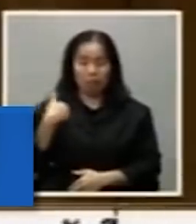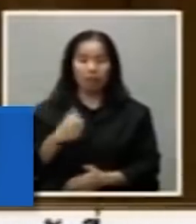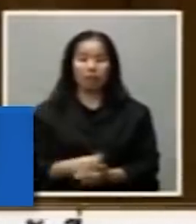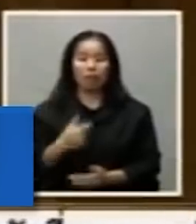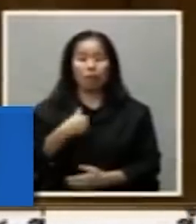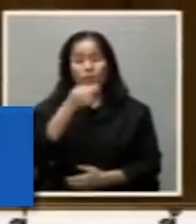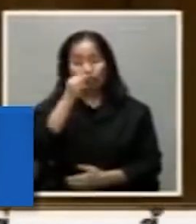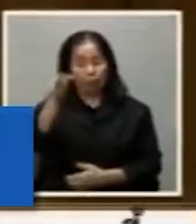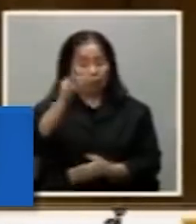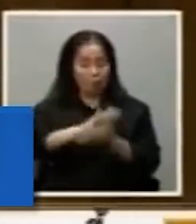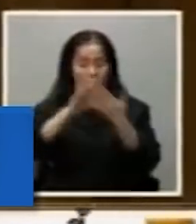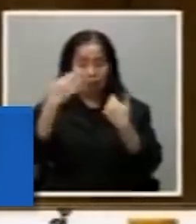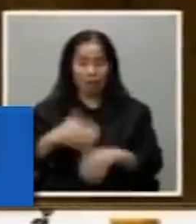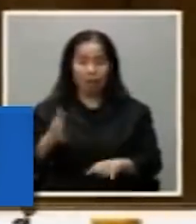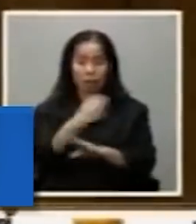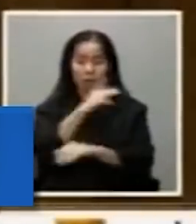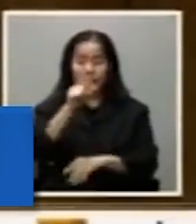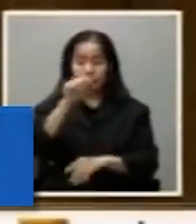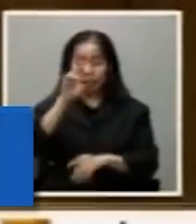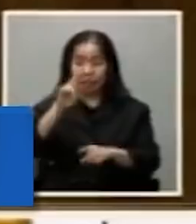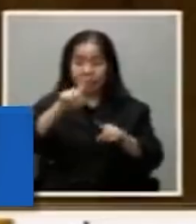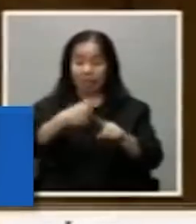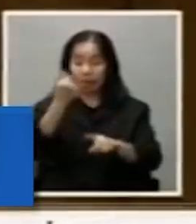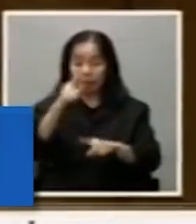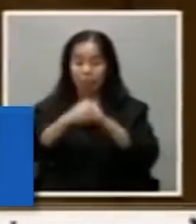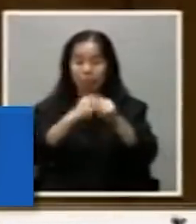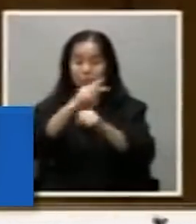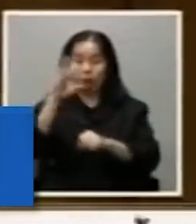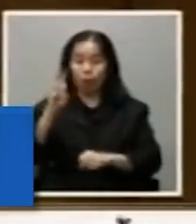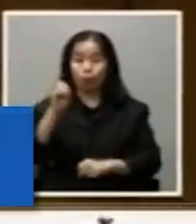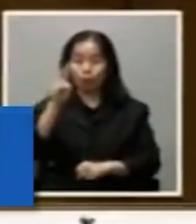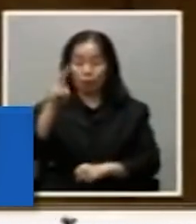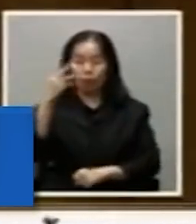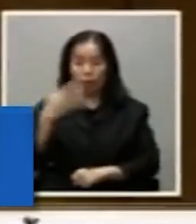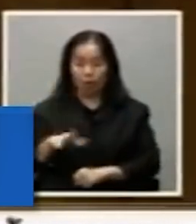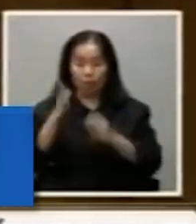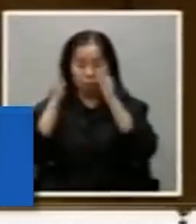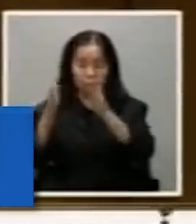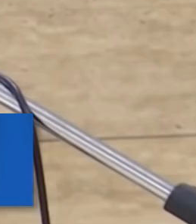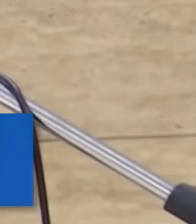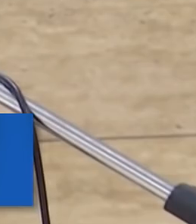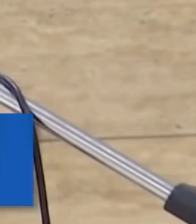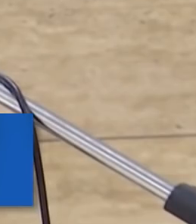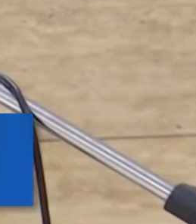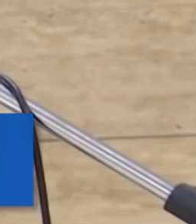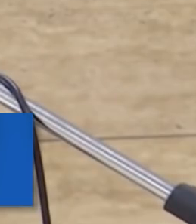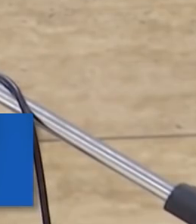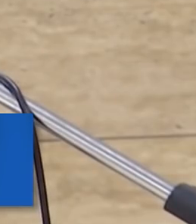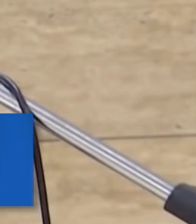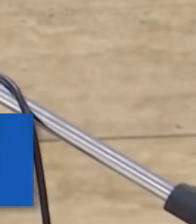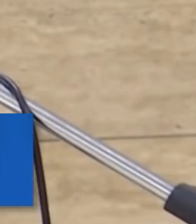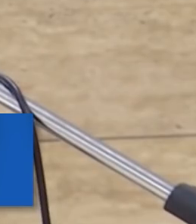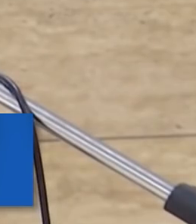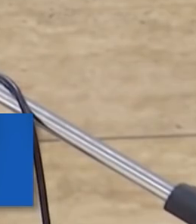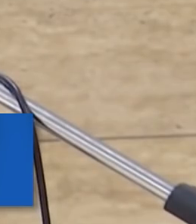ในกลางเดือนกุมภาพันธ์นั้นถ้าที่กลุ่มธรรมนัสซึ่งถึงตอนนั้นความชัดเจนเรื่องภาคใหม่ก็น่าจะเกิดแล้วนั้นจะแสดงปาฏิหาริย์จน